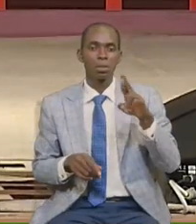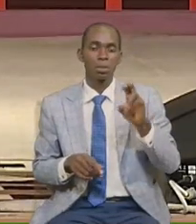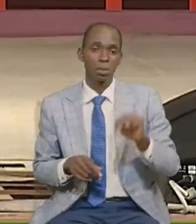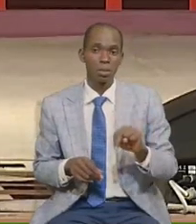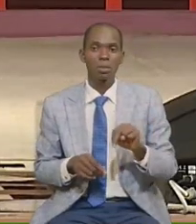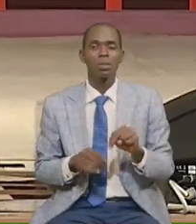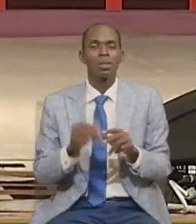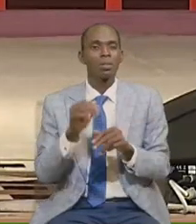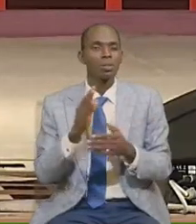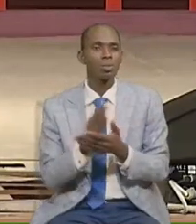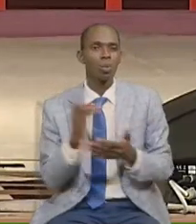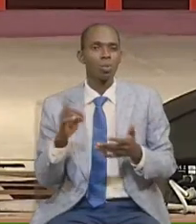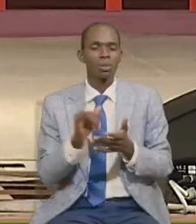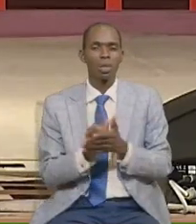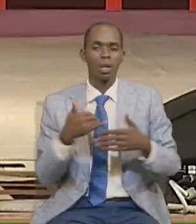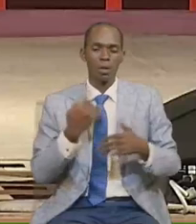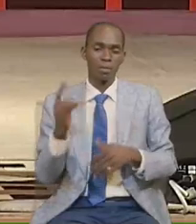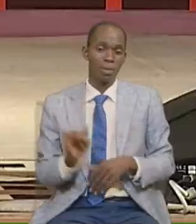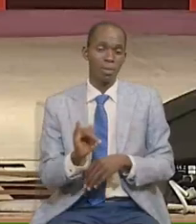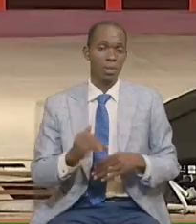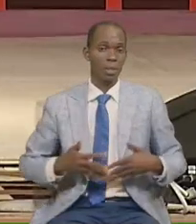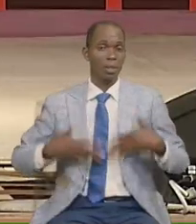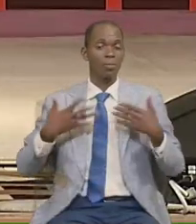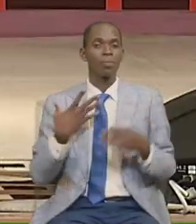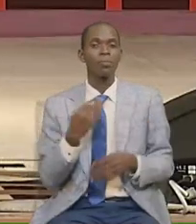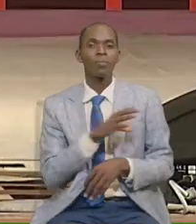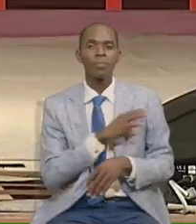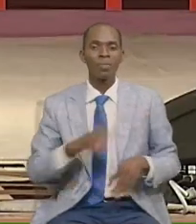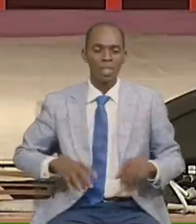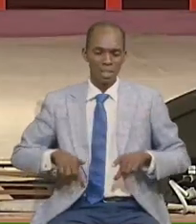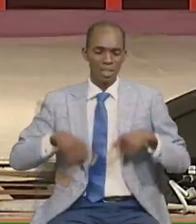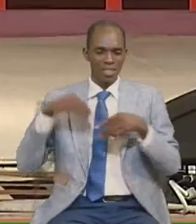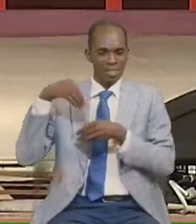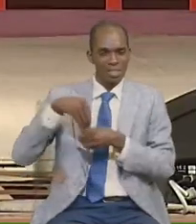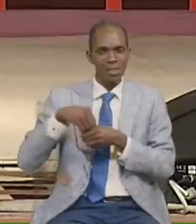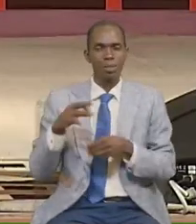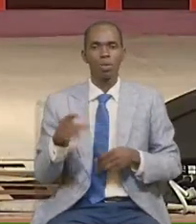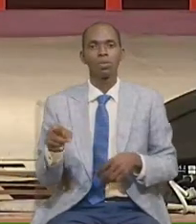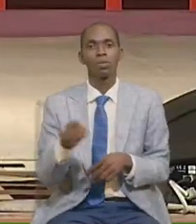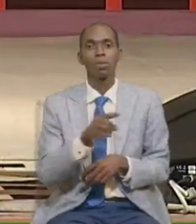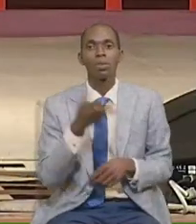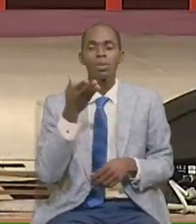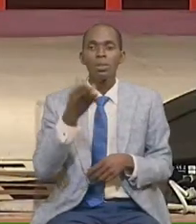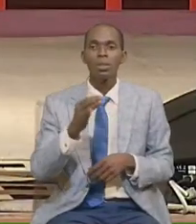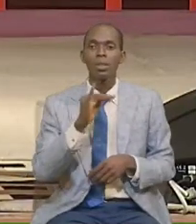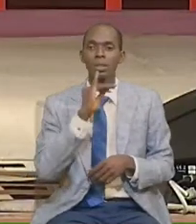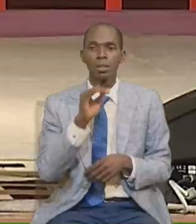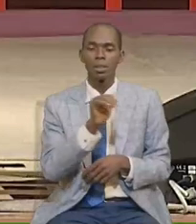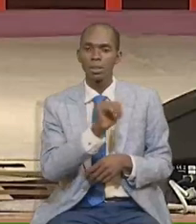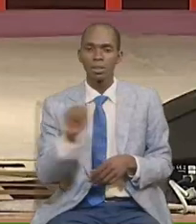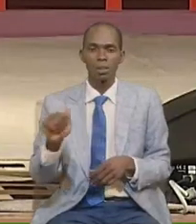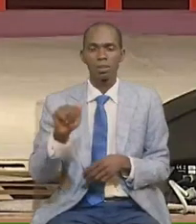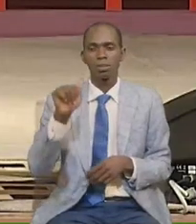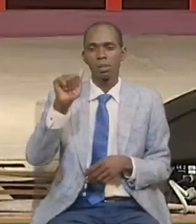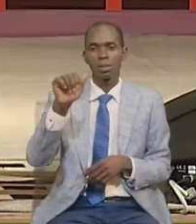quelqu'un ayant la vie éternelle et qui vit au-dedans de lui. il y a une œuvre, un travail